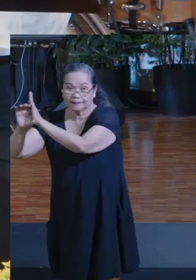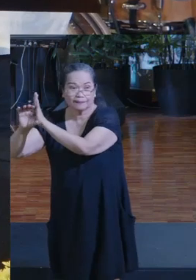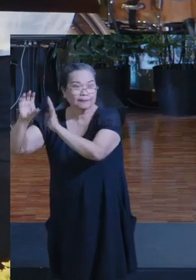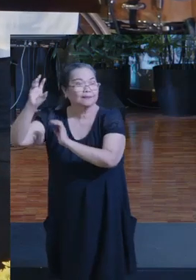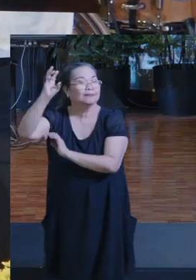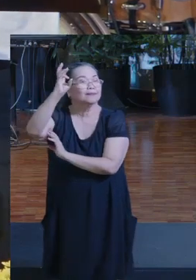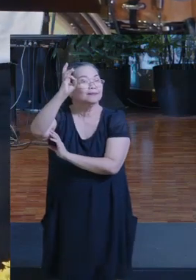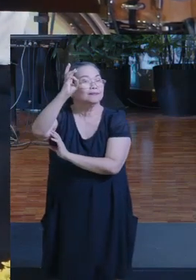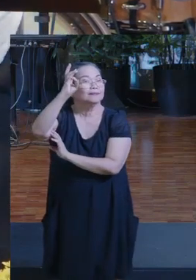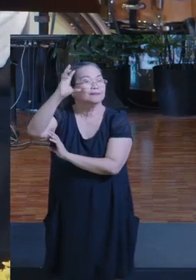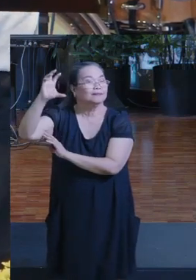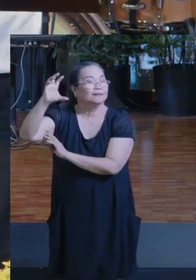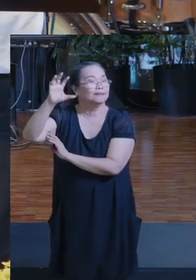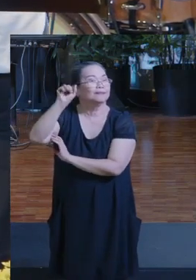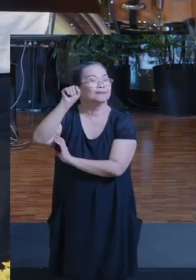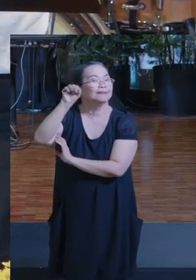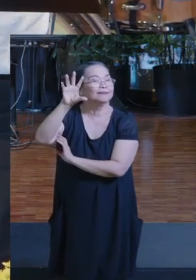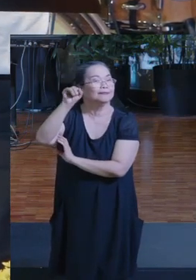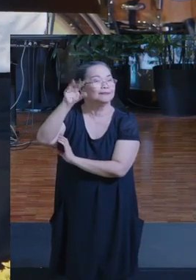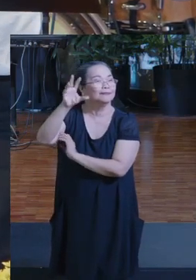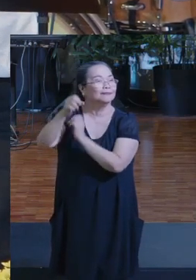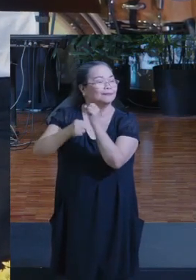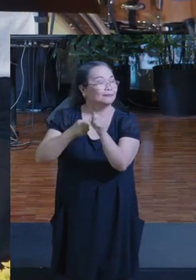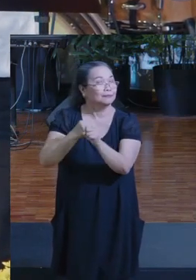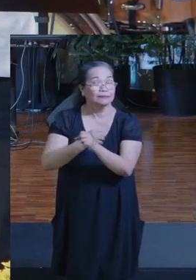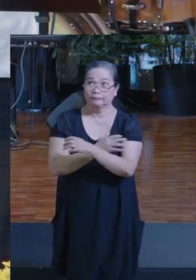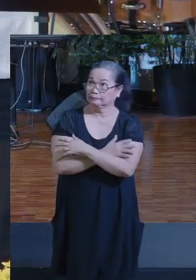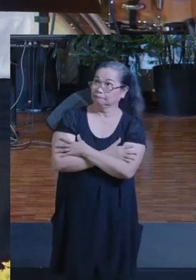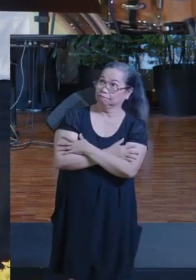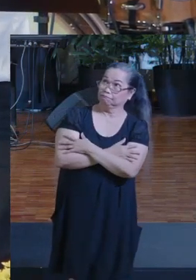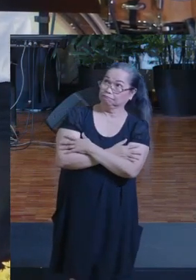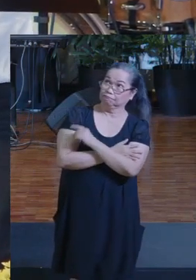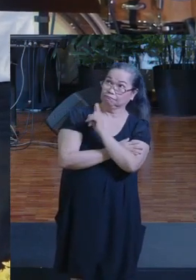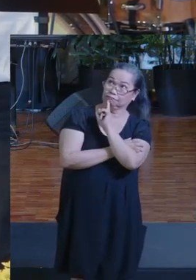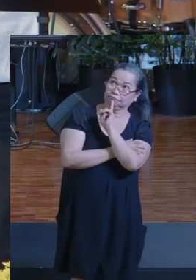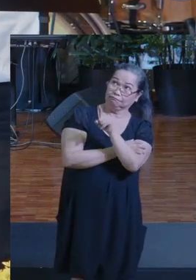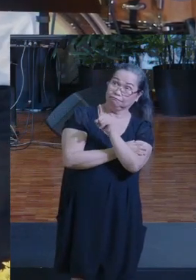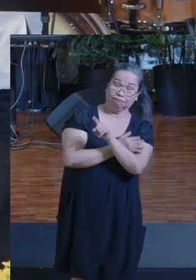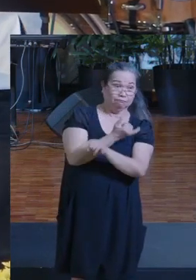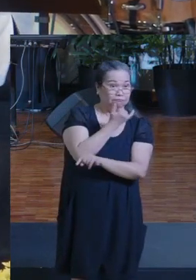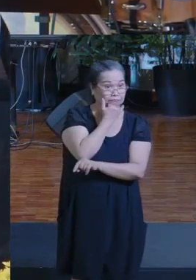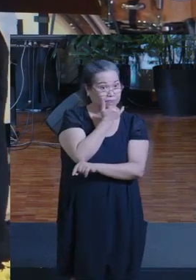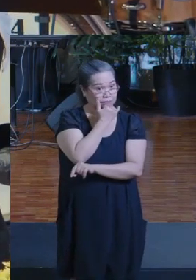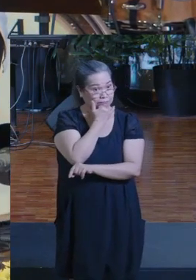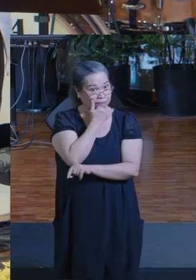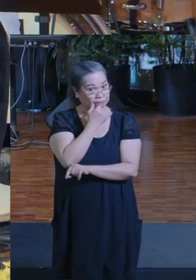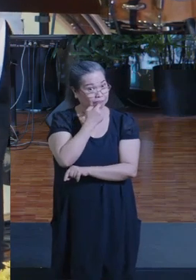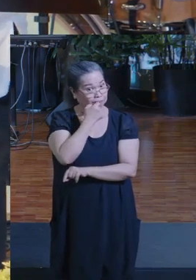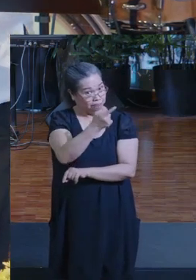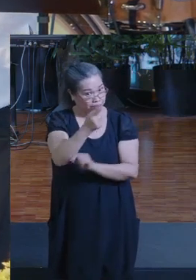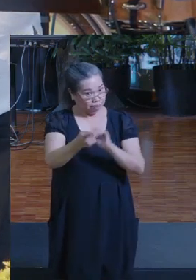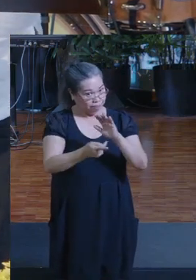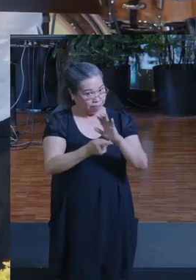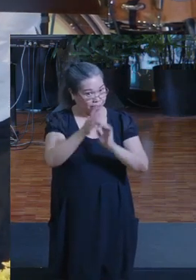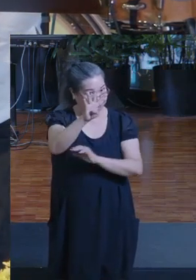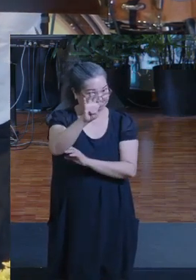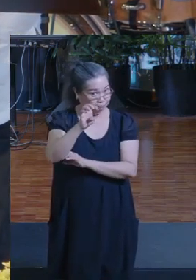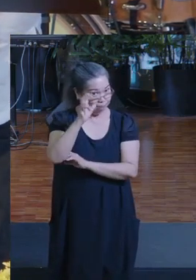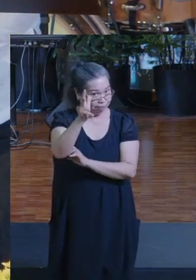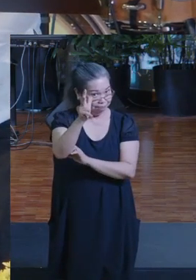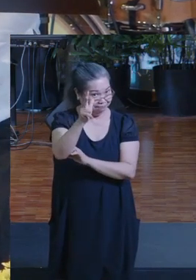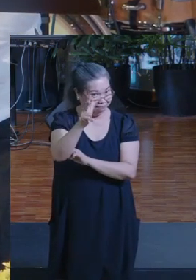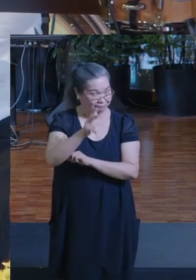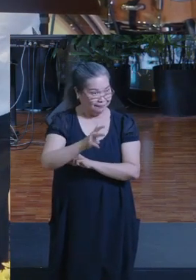615 years. Oh, may mali ang Biblia. Sabi ni Pablo, 430. Kasi kino-quote